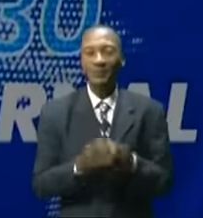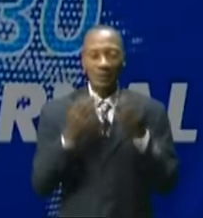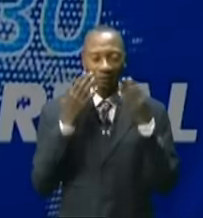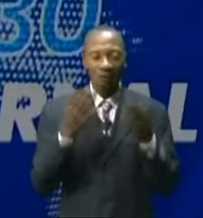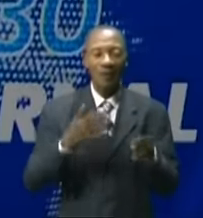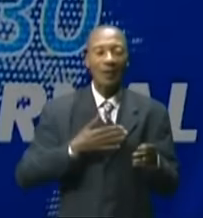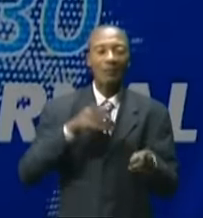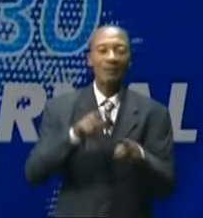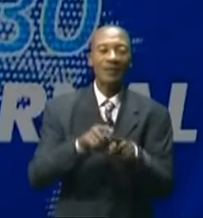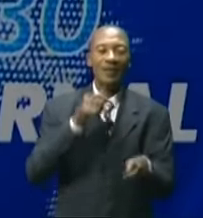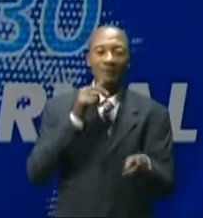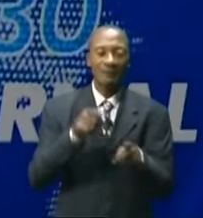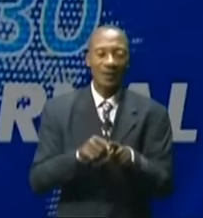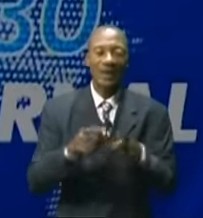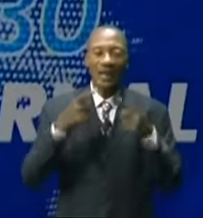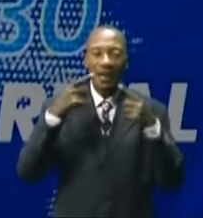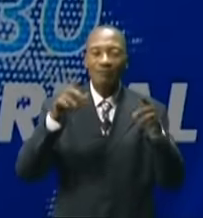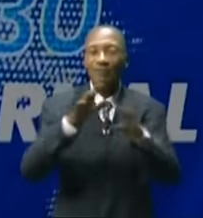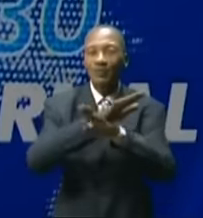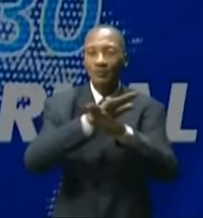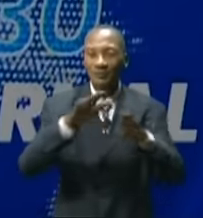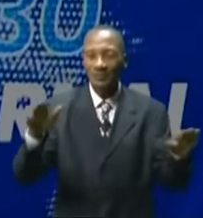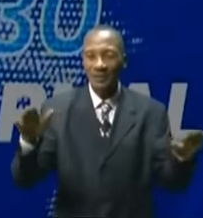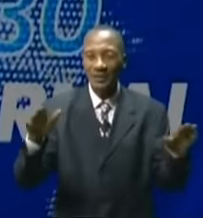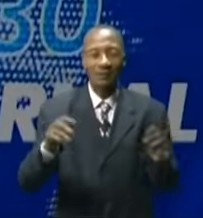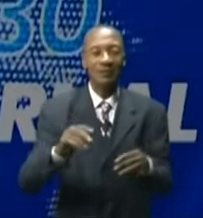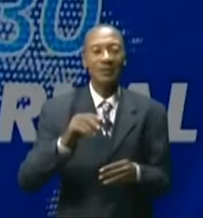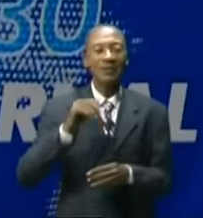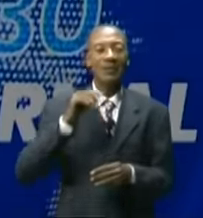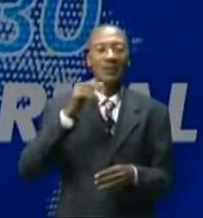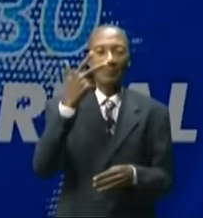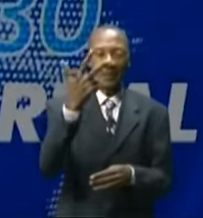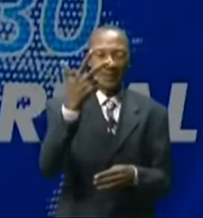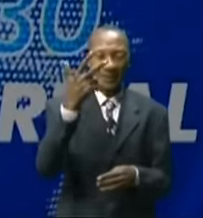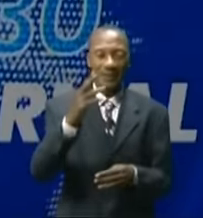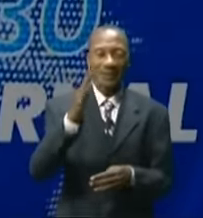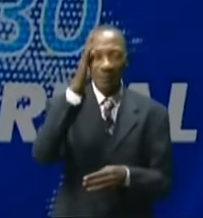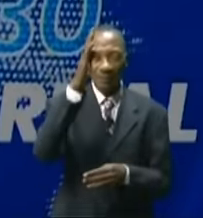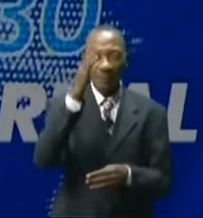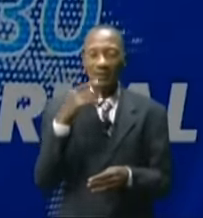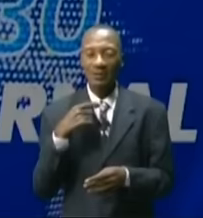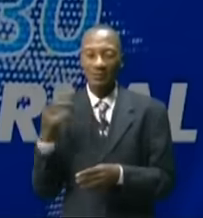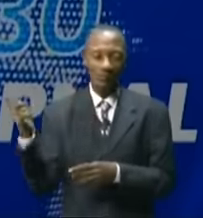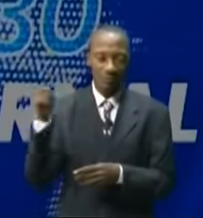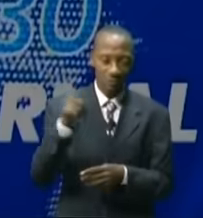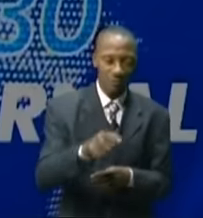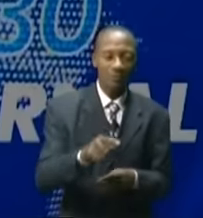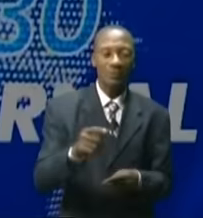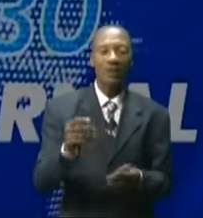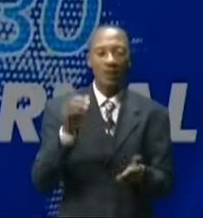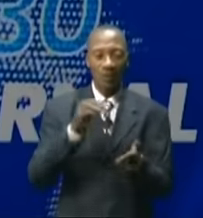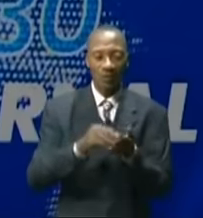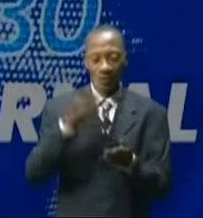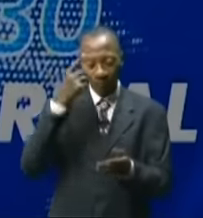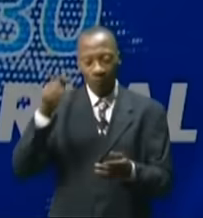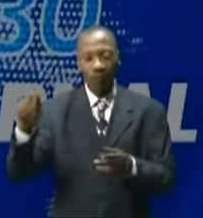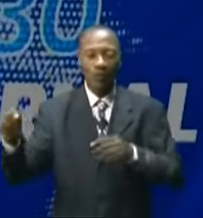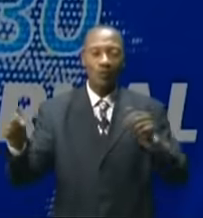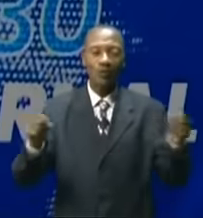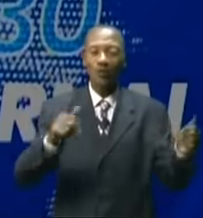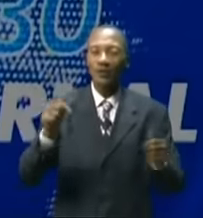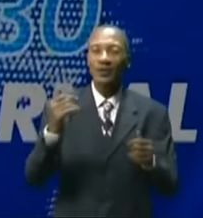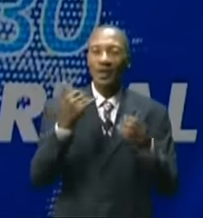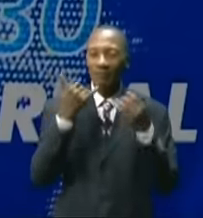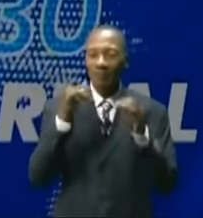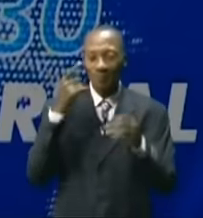et messieurs, ce journal a été coordonné par Jacques Kabouaba, réalisé par Patrick Kachala, Evelyne Ikoulamba, Pascal Chissot. La